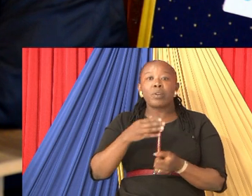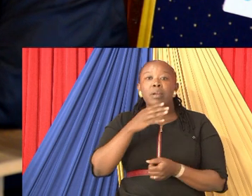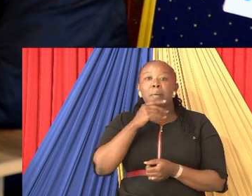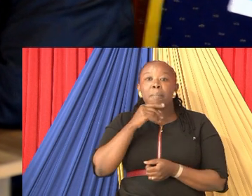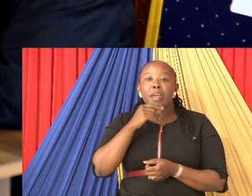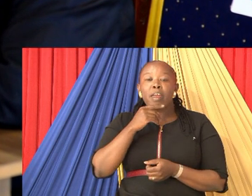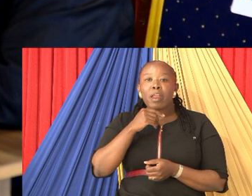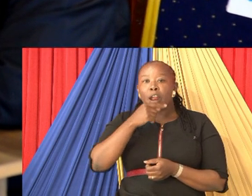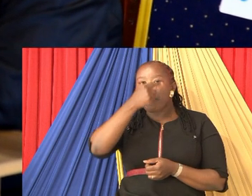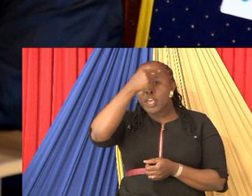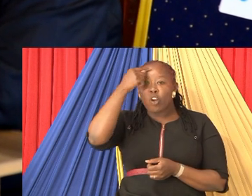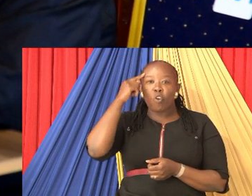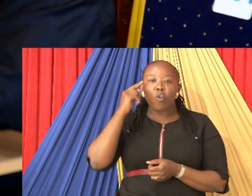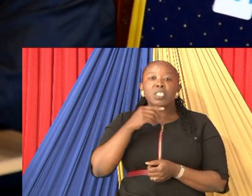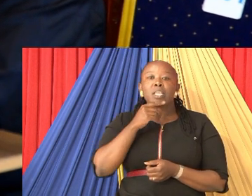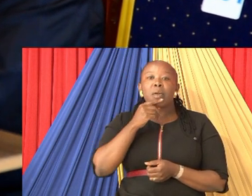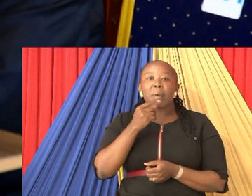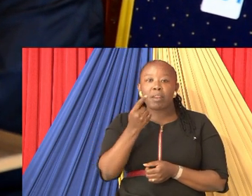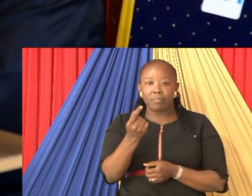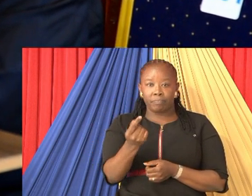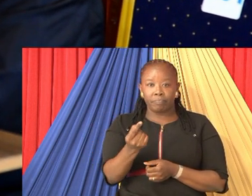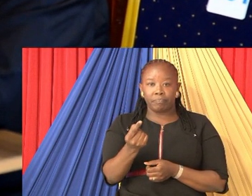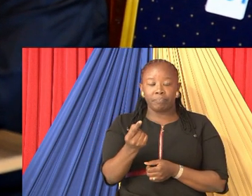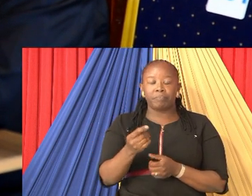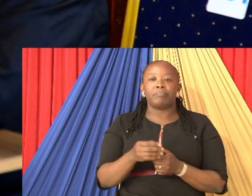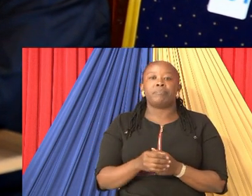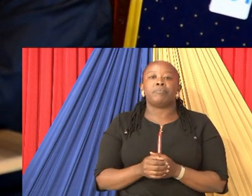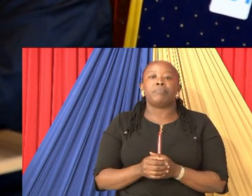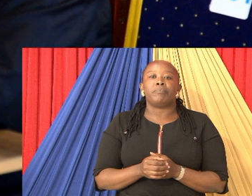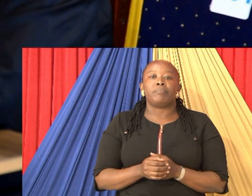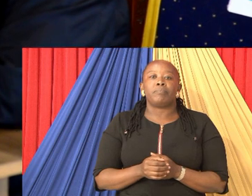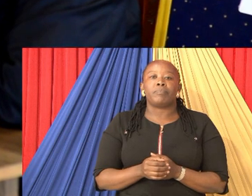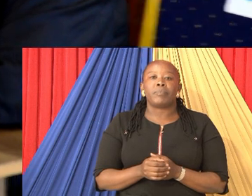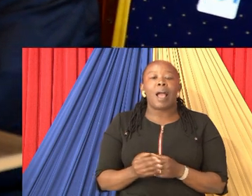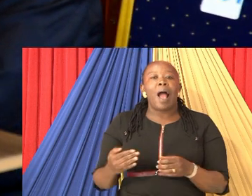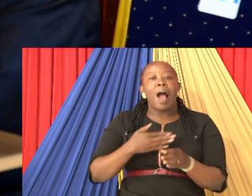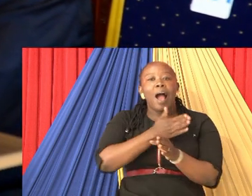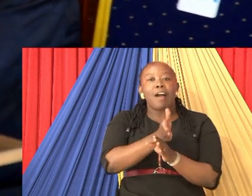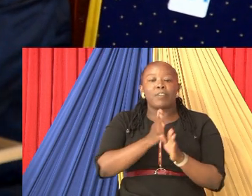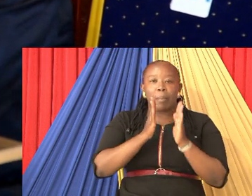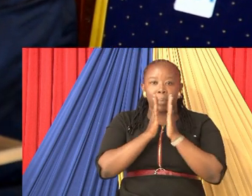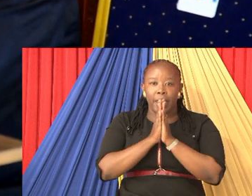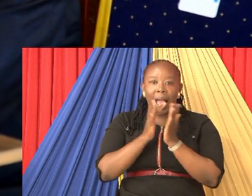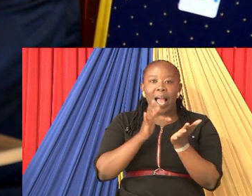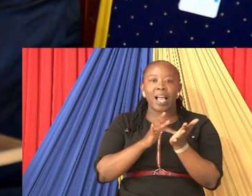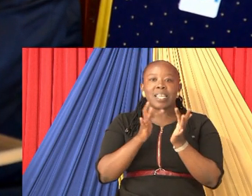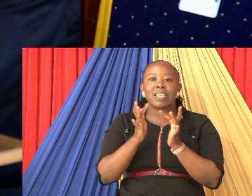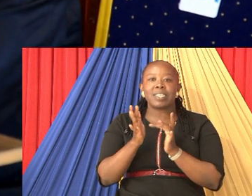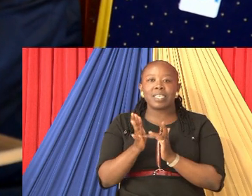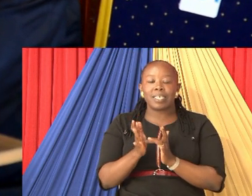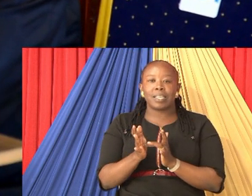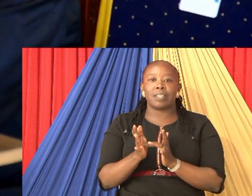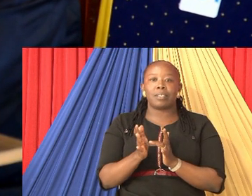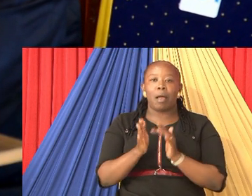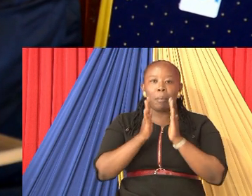4000. Kwa hivyo waliolishwa chakula hiki baada ya Yesu kushukuru, walikuwa ni watu